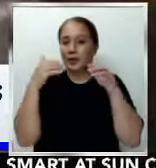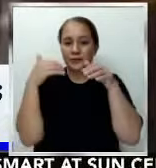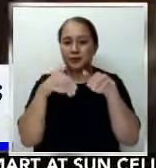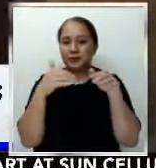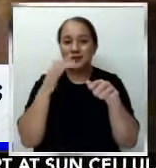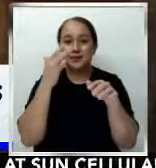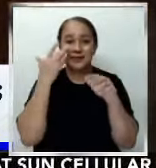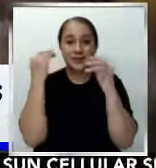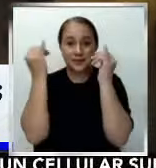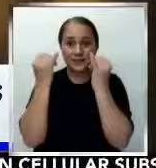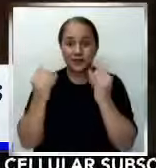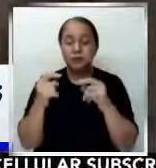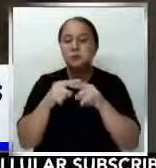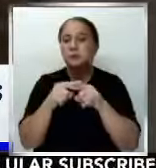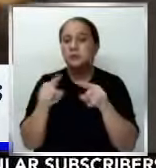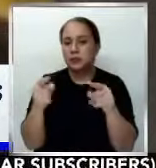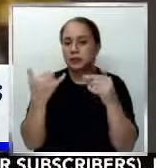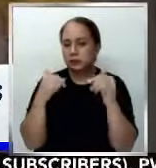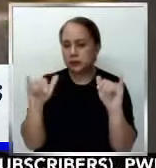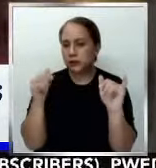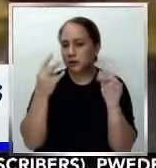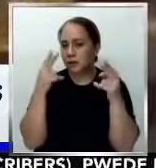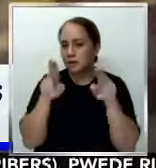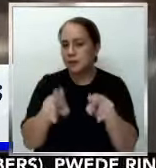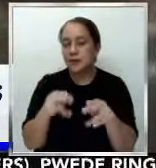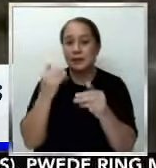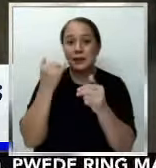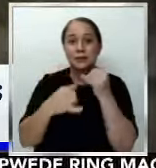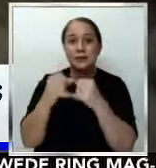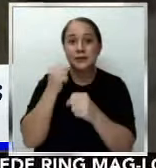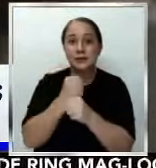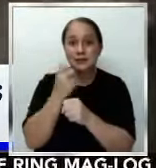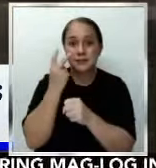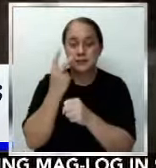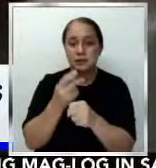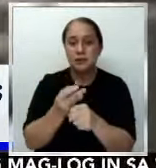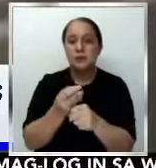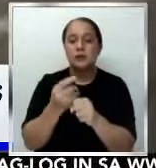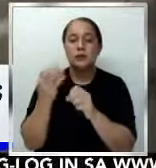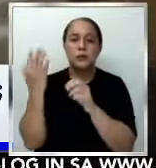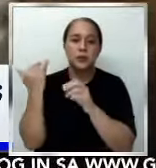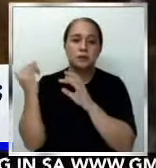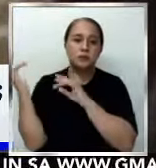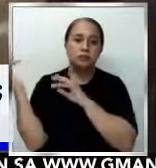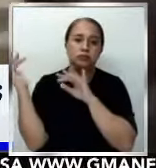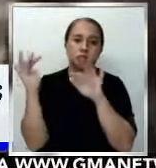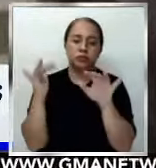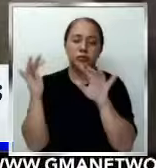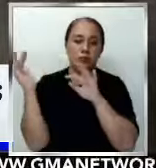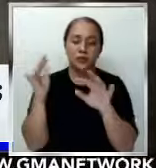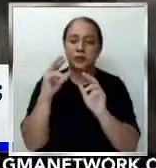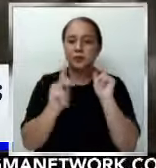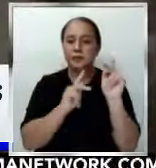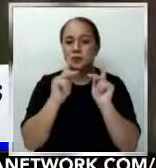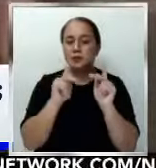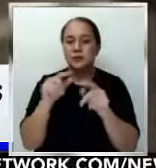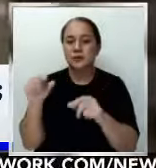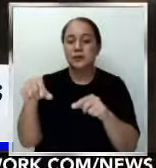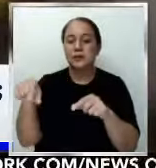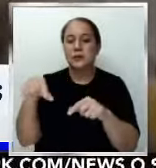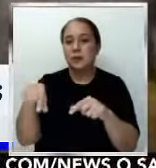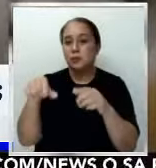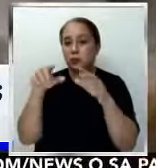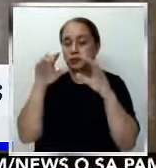pero ganito pa rin ang nangyari noong nakaraang taon nang sumugod at dumagsa ang mga deboto sa Quiapo Church para magsimba